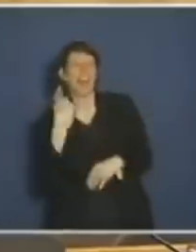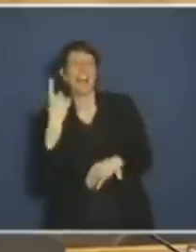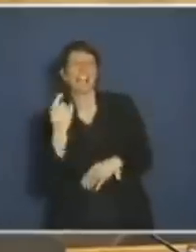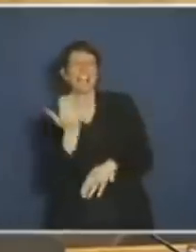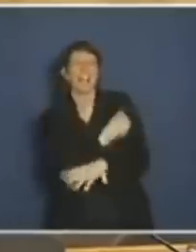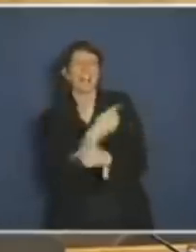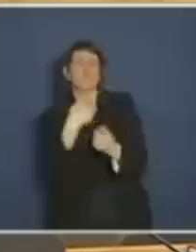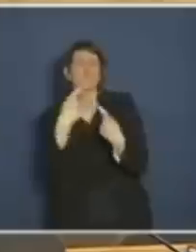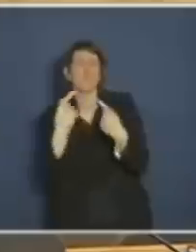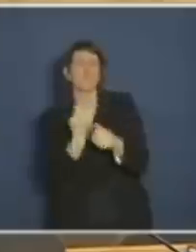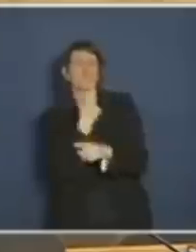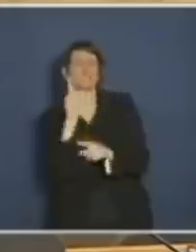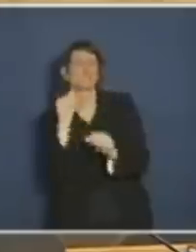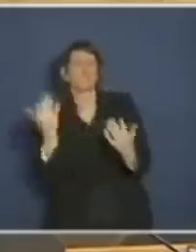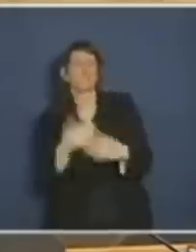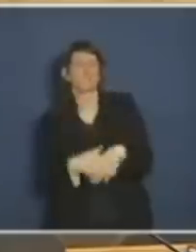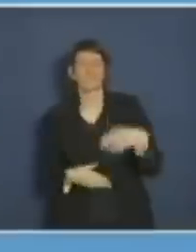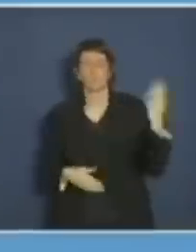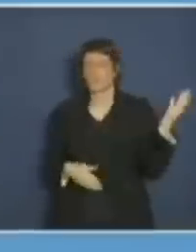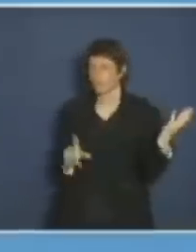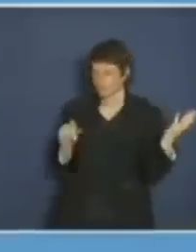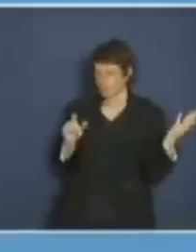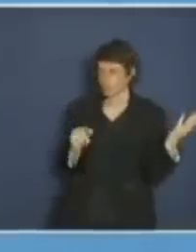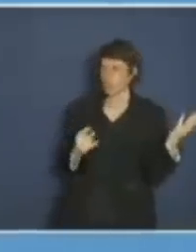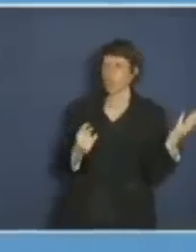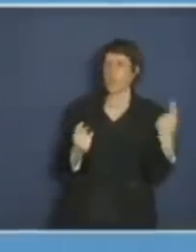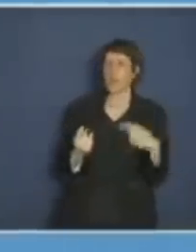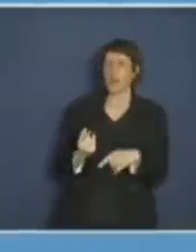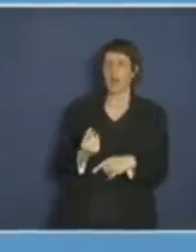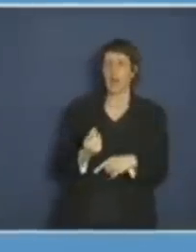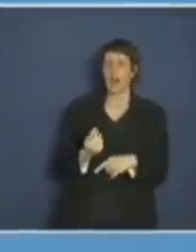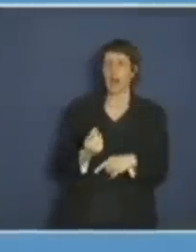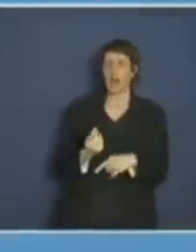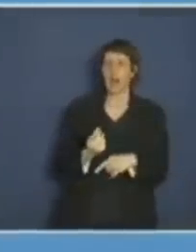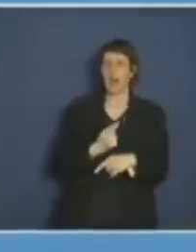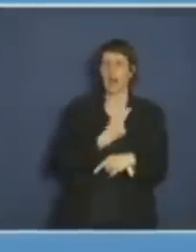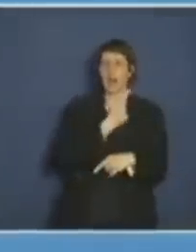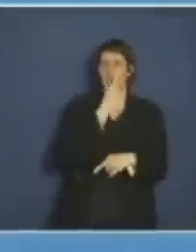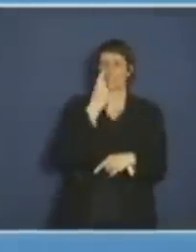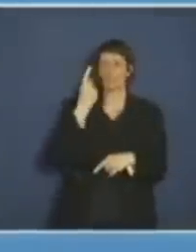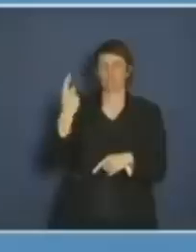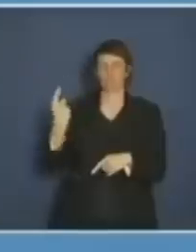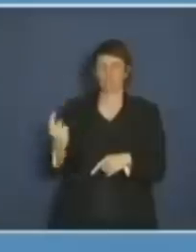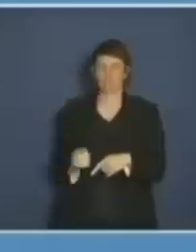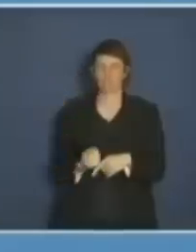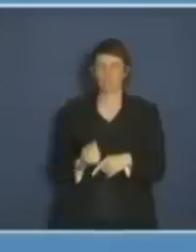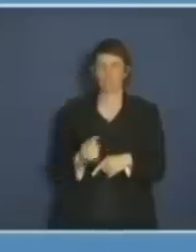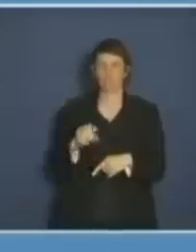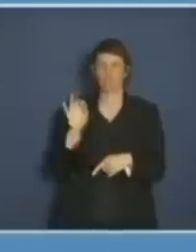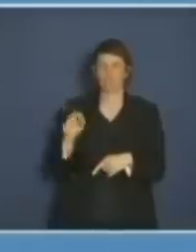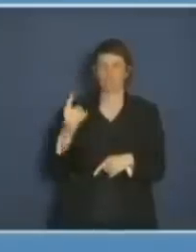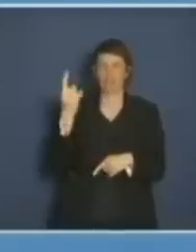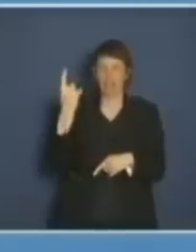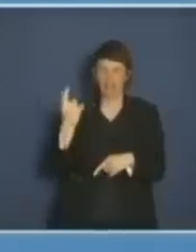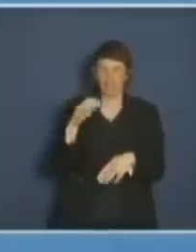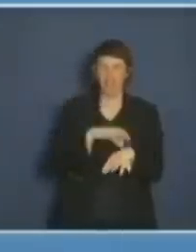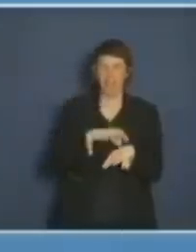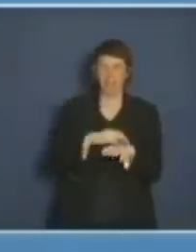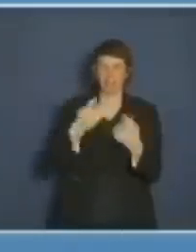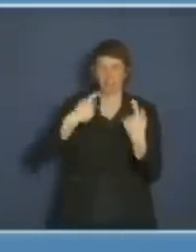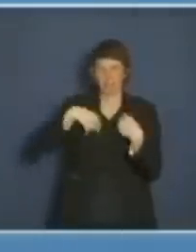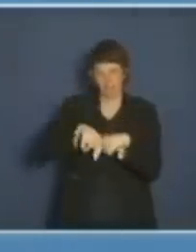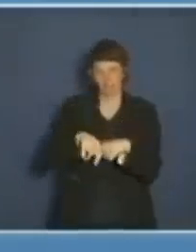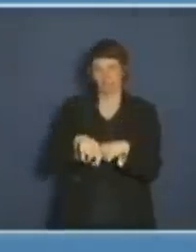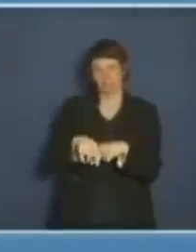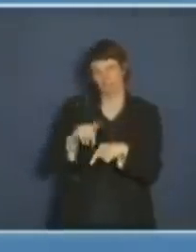Was bedeutet das? Naja, eine Stunde quasi pro Woche pro Arztpraxis. Und das kann man dann